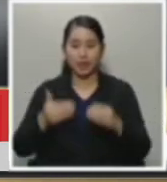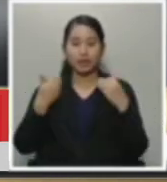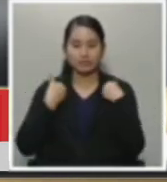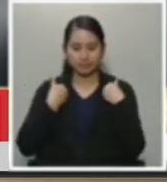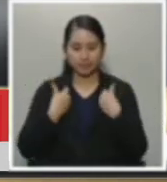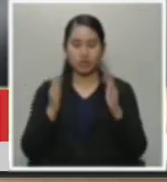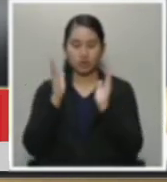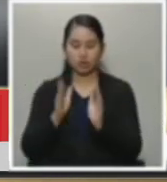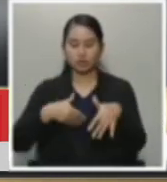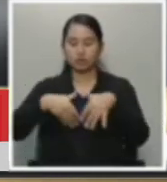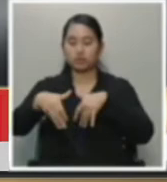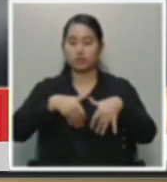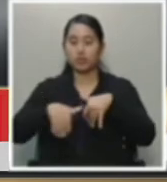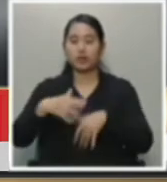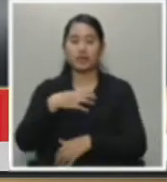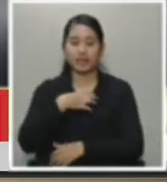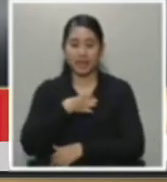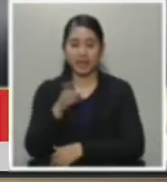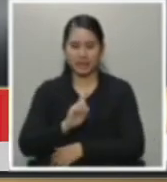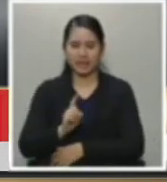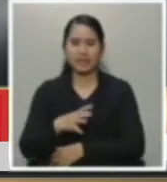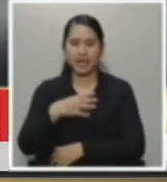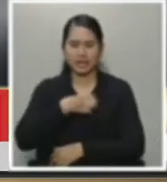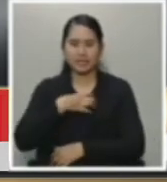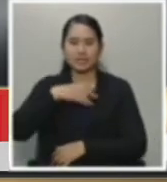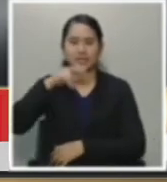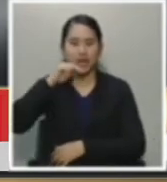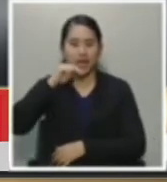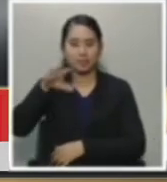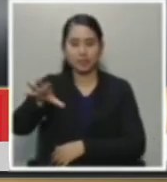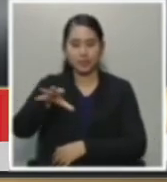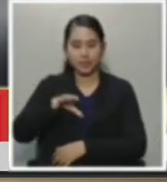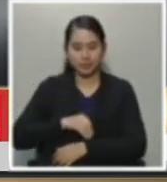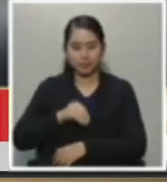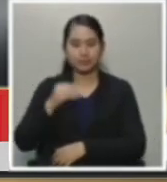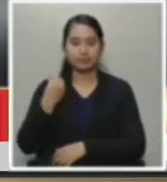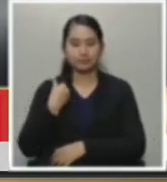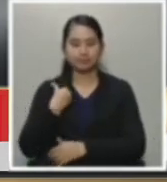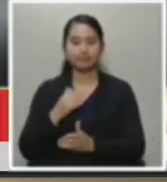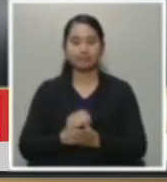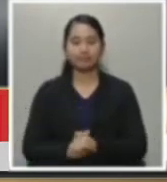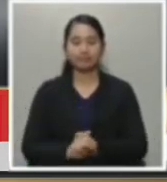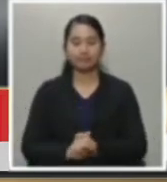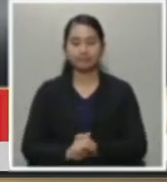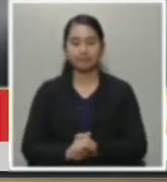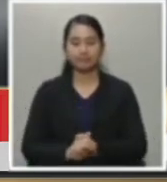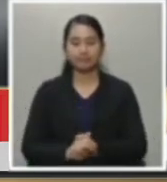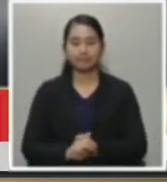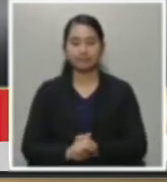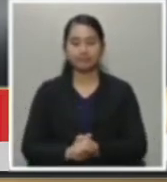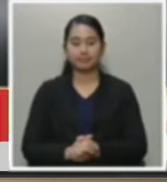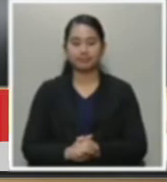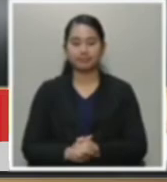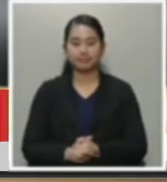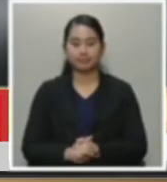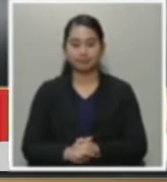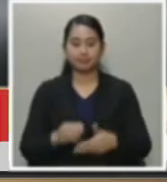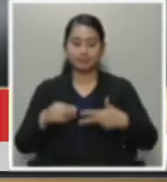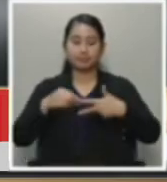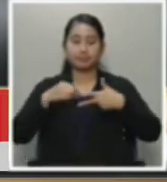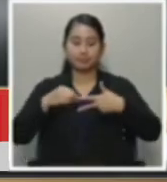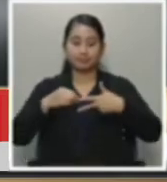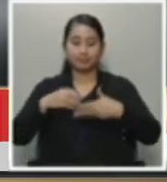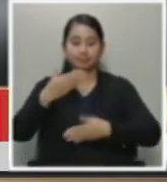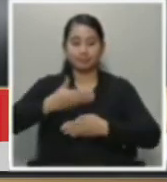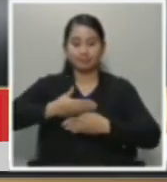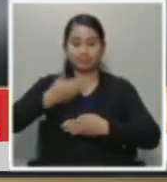ที่จะต้องเก็บกักน้ำไว้ใช้ในยามขาดแคลนอ่างเก็บน้ำที่สองก็คืออ่างเก็บน้